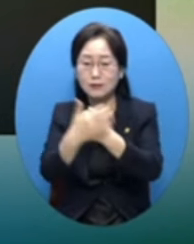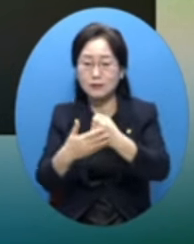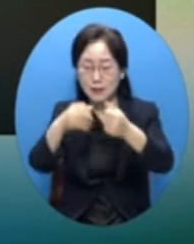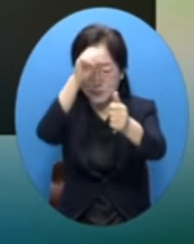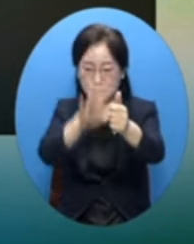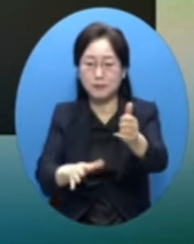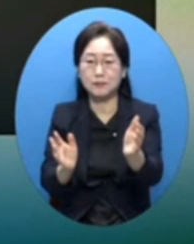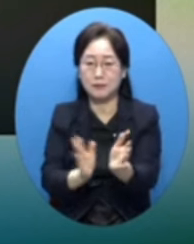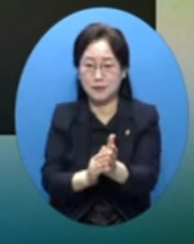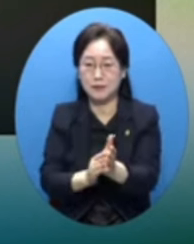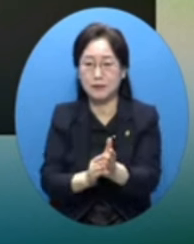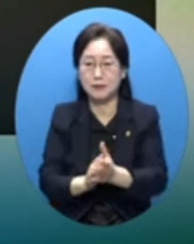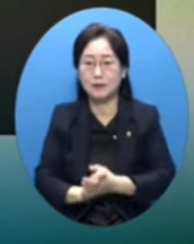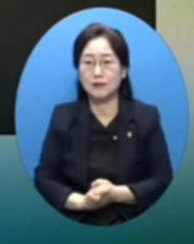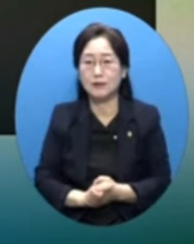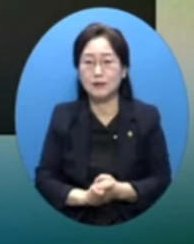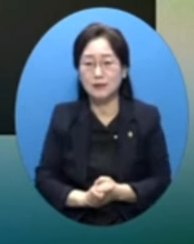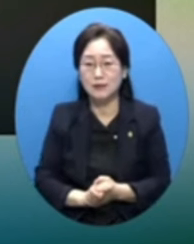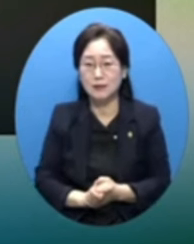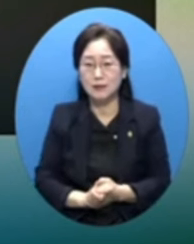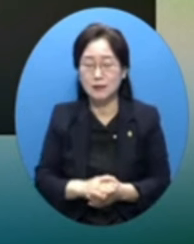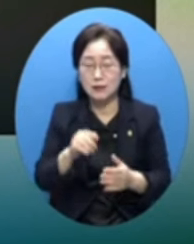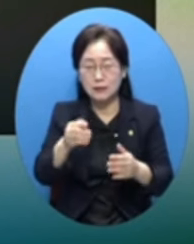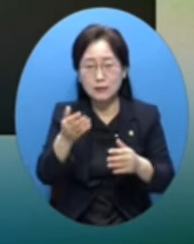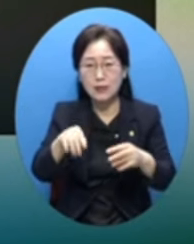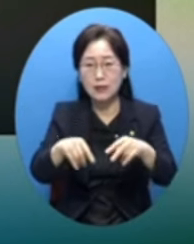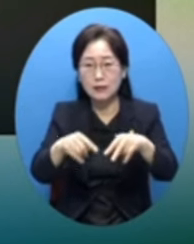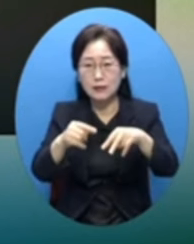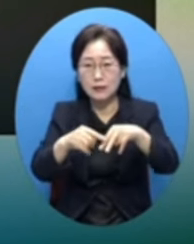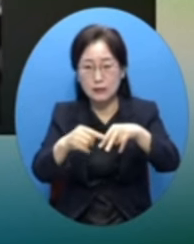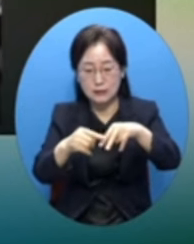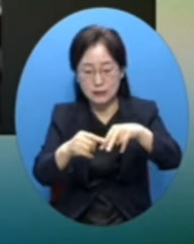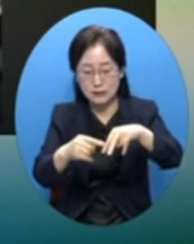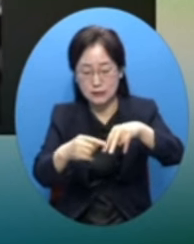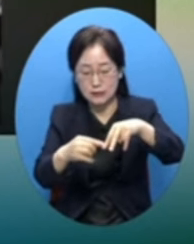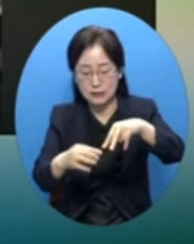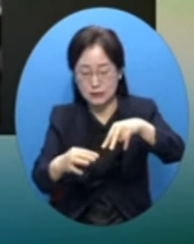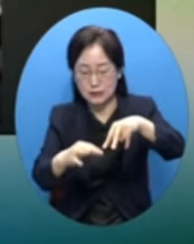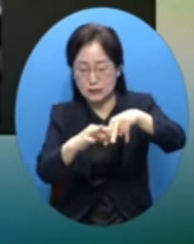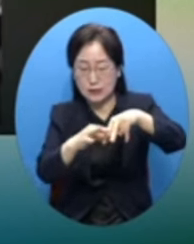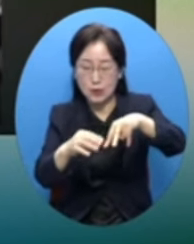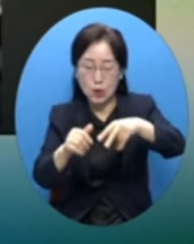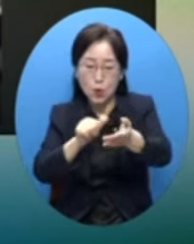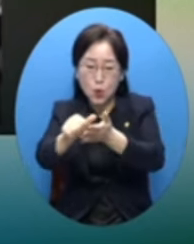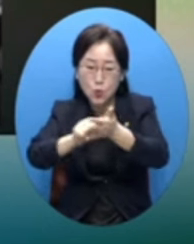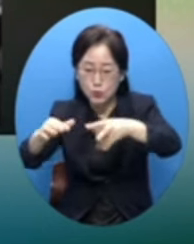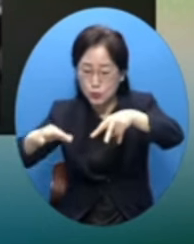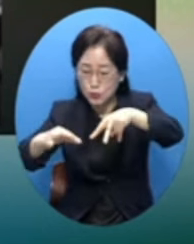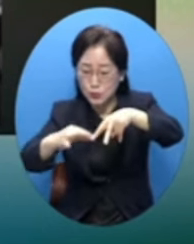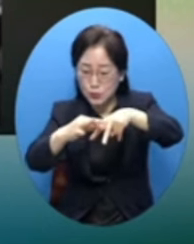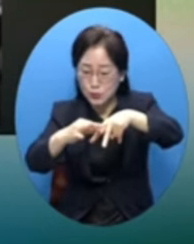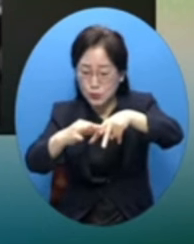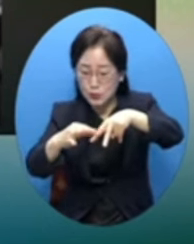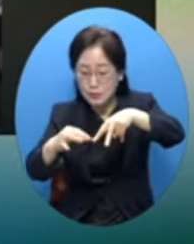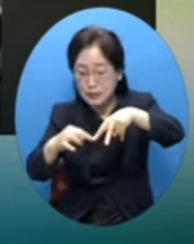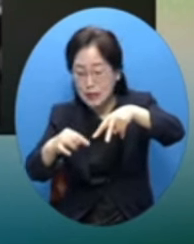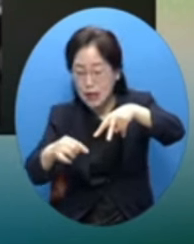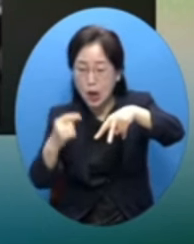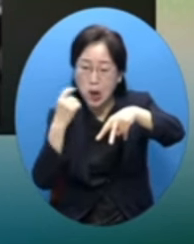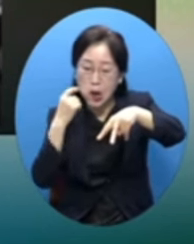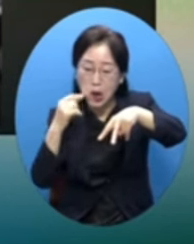임했습니다. 그런데 이 고무다리 밑에 의족을 달았는데 그 당시 그것이